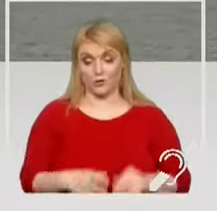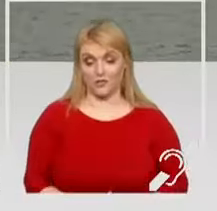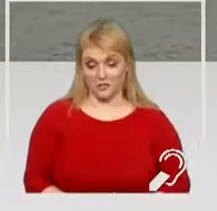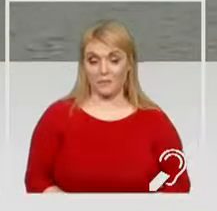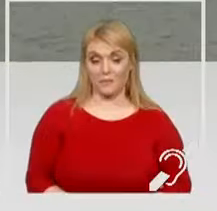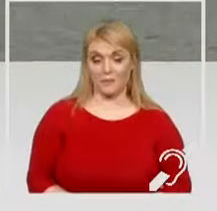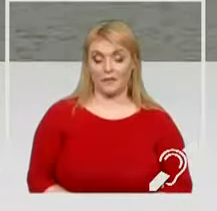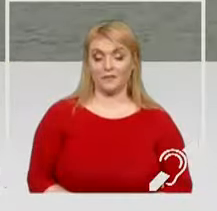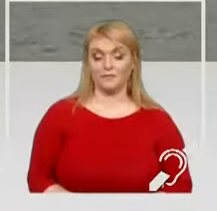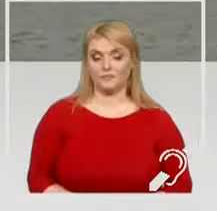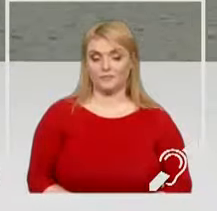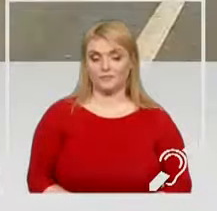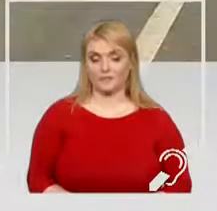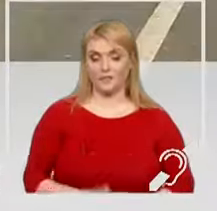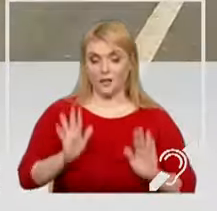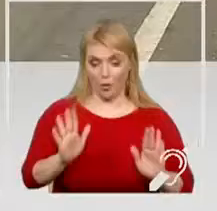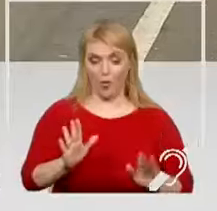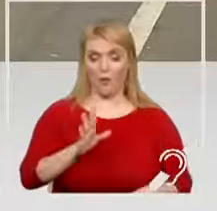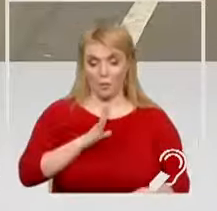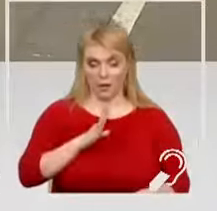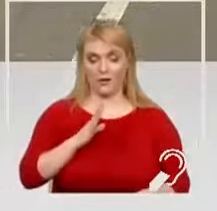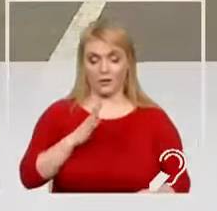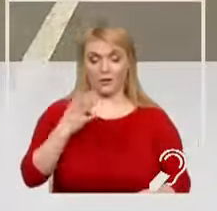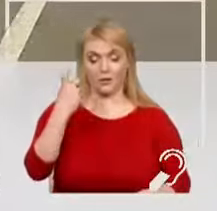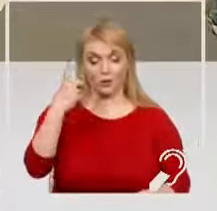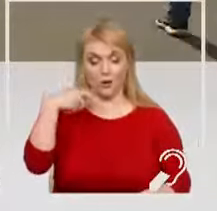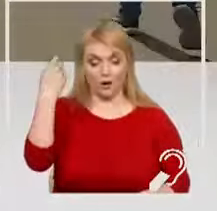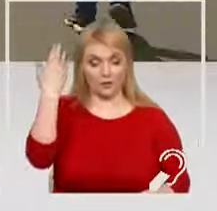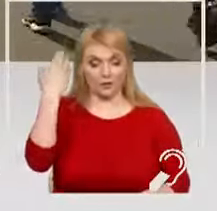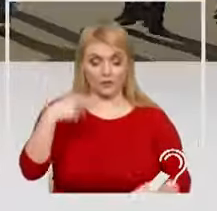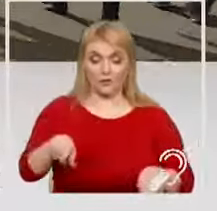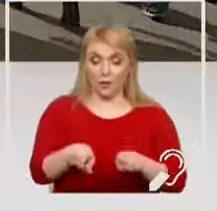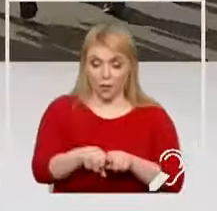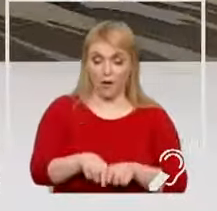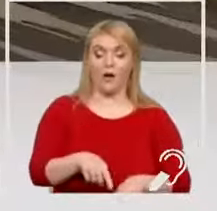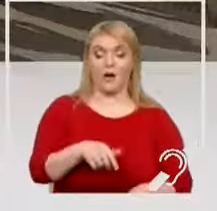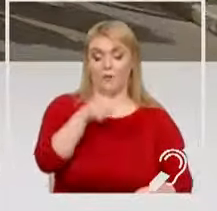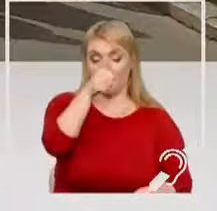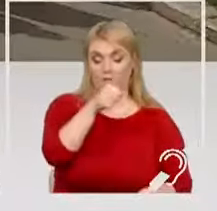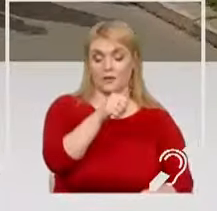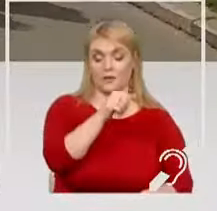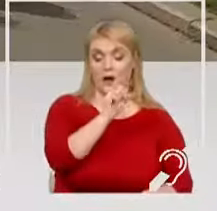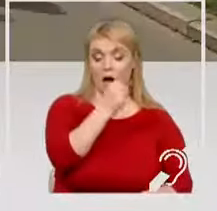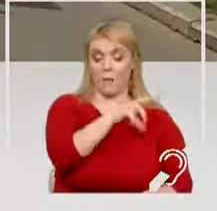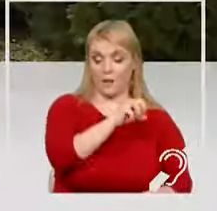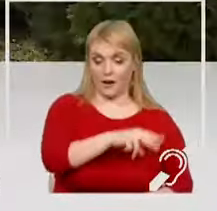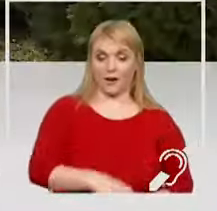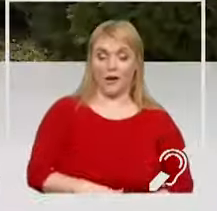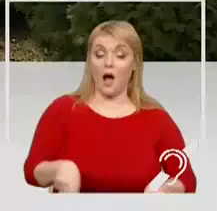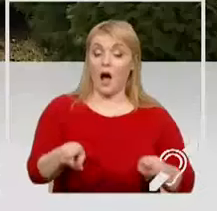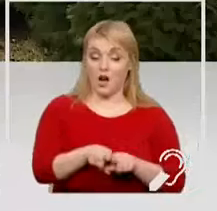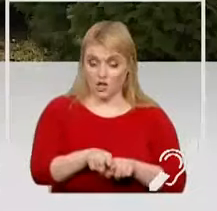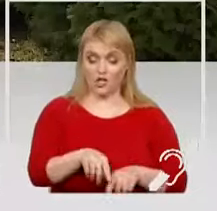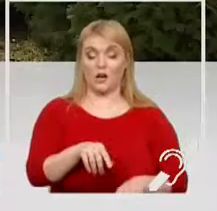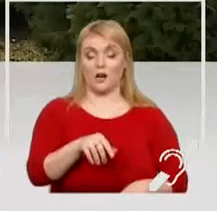fost cu peste 13 grade față de norma perioadei și nu s-au mai înregistrat de aproape un secol. Asemenea, temperaturi s-au